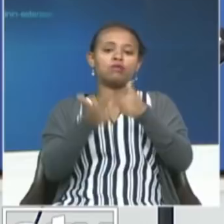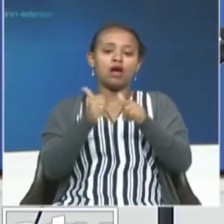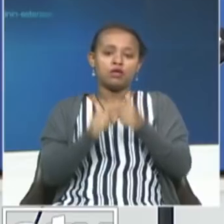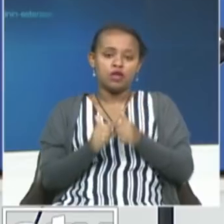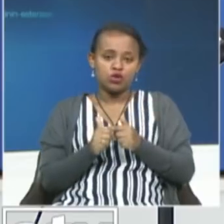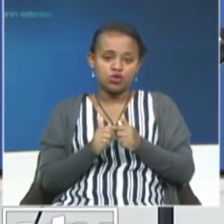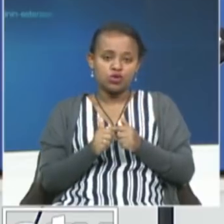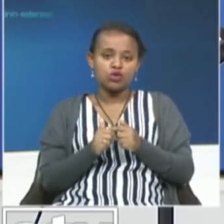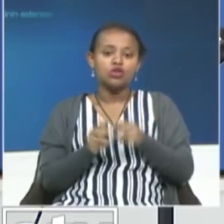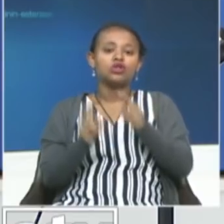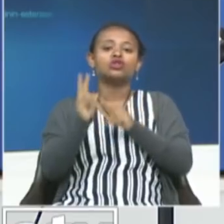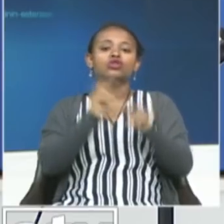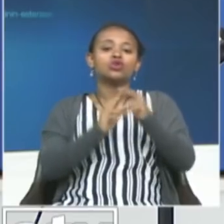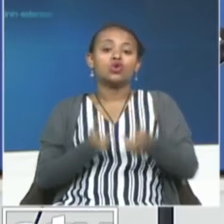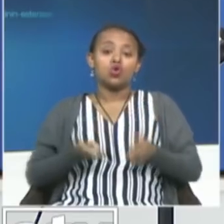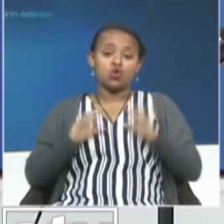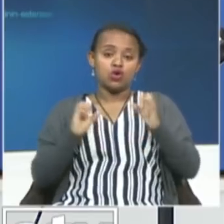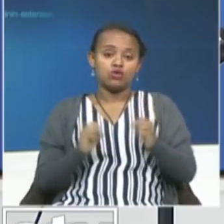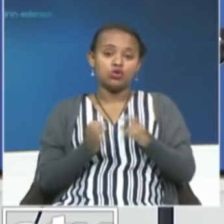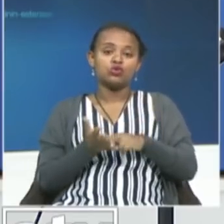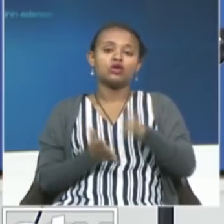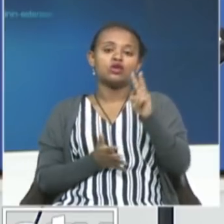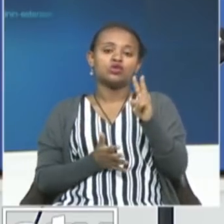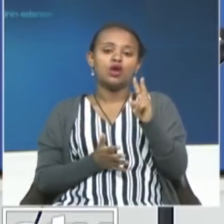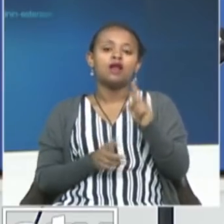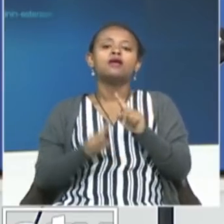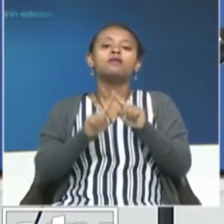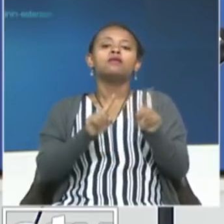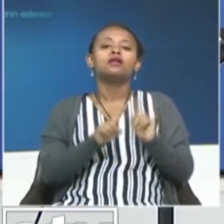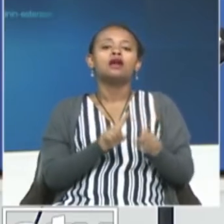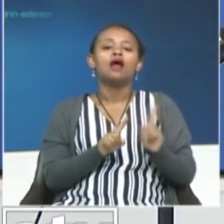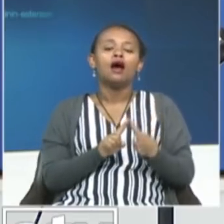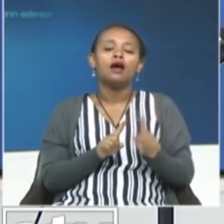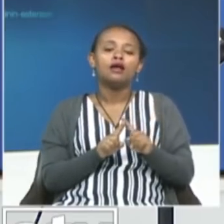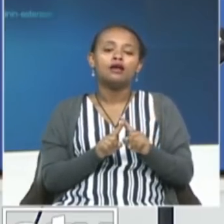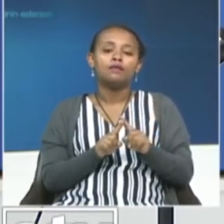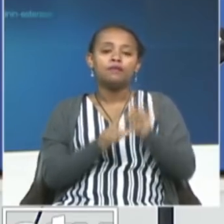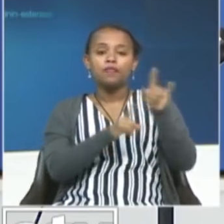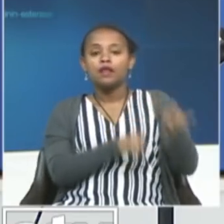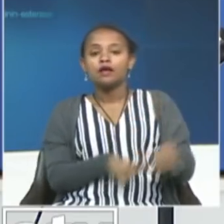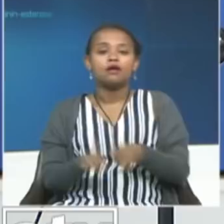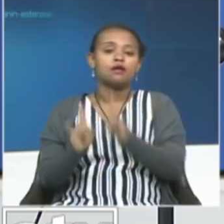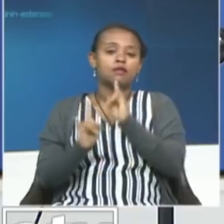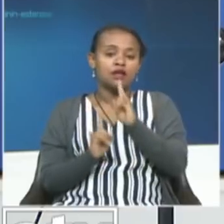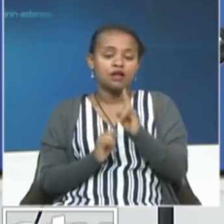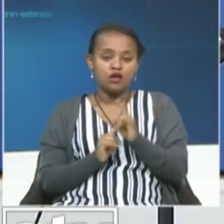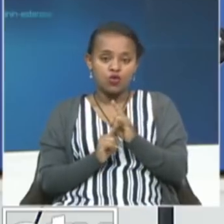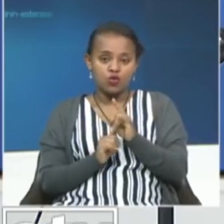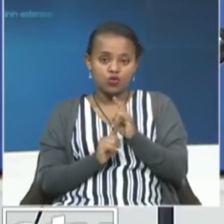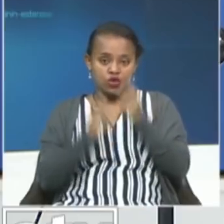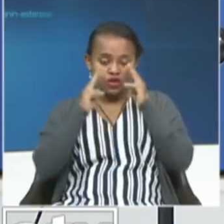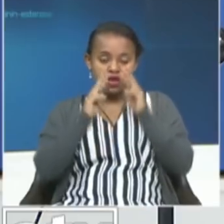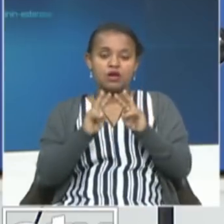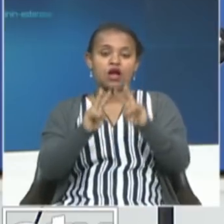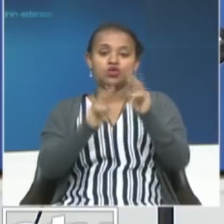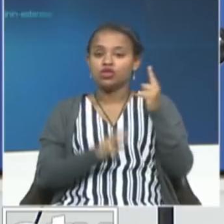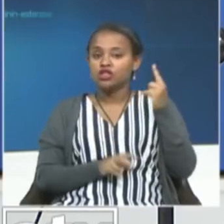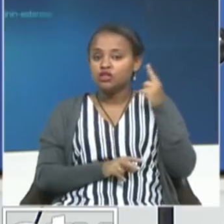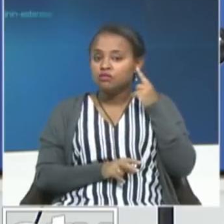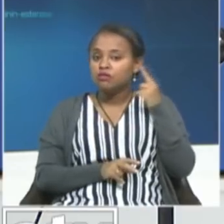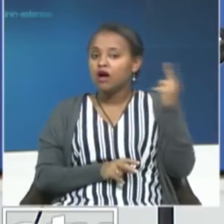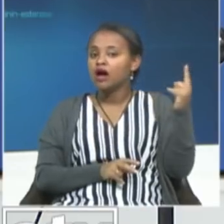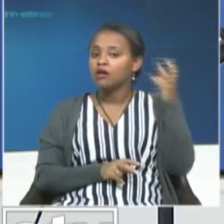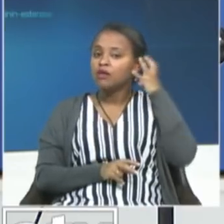ችግር ሊኖር እንደሚችል ተነስቷል። በተለያየ መንገድ ነው እንግዲህ የተመልካቾችን